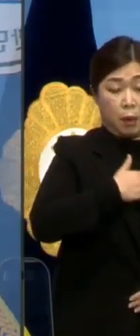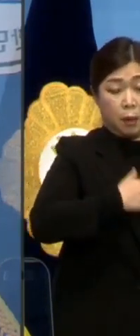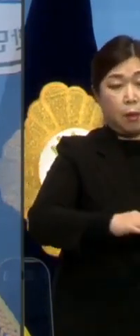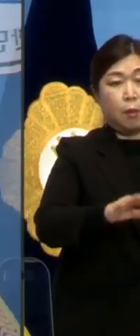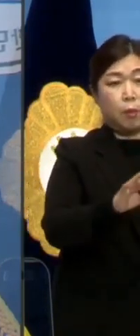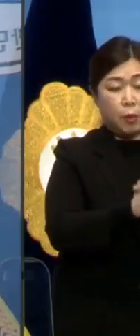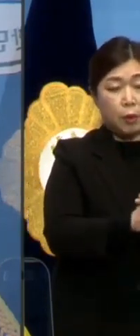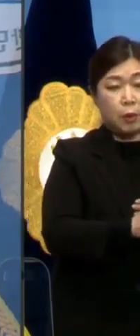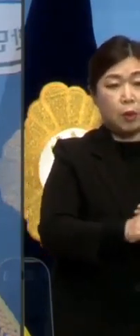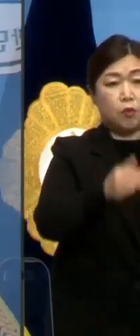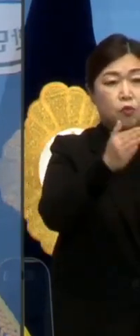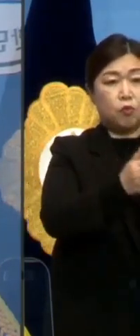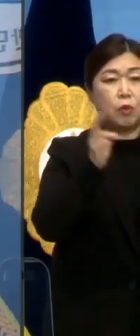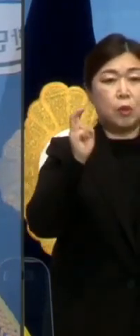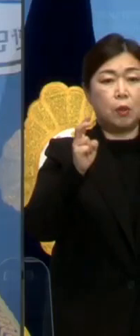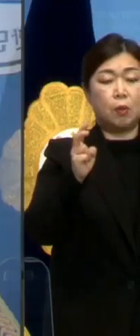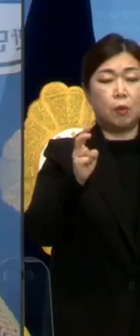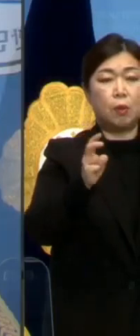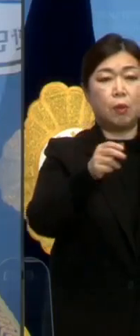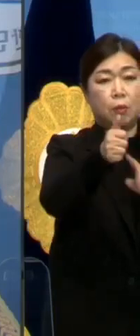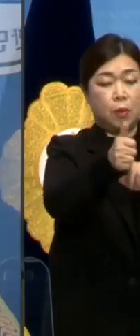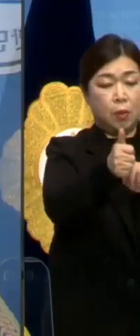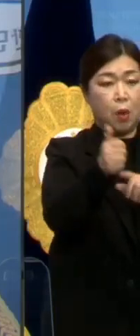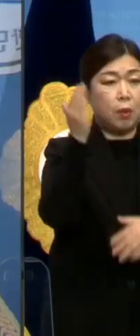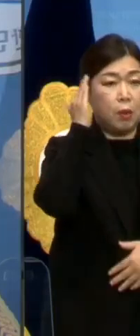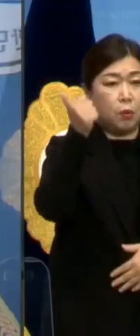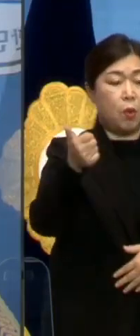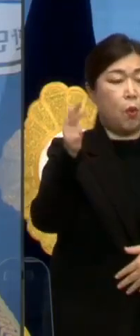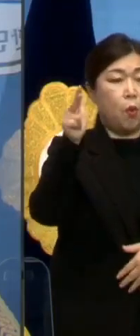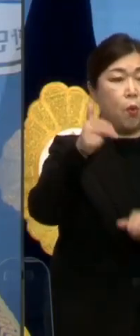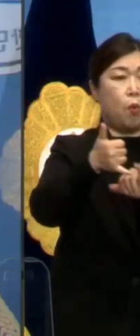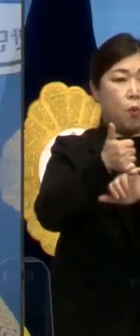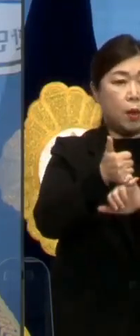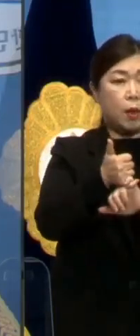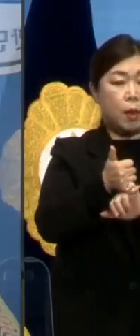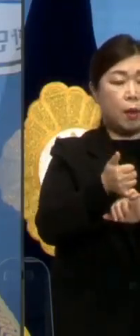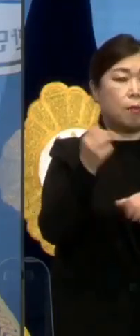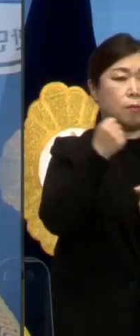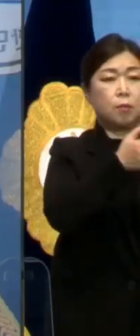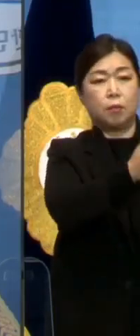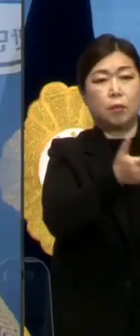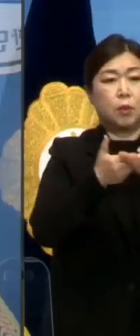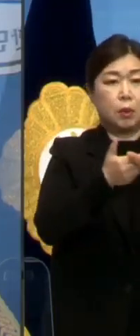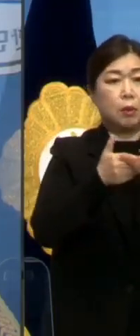있었다면 중기부 차관을 앞세워 대통령 공약에 항명한 것입니다.